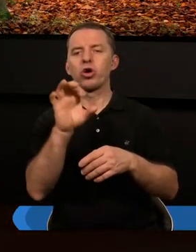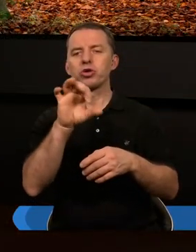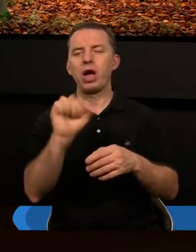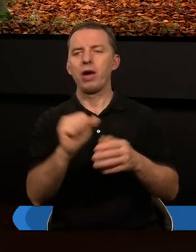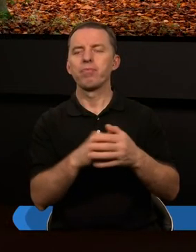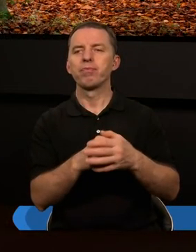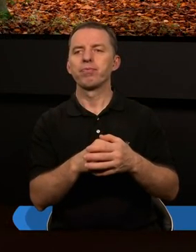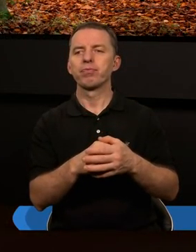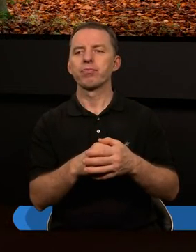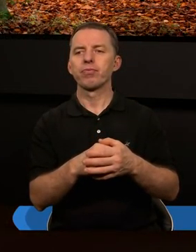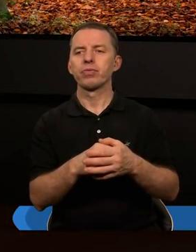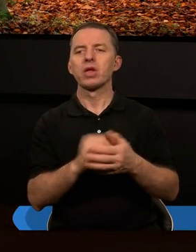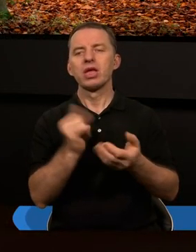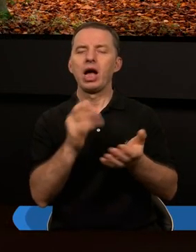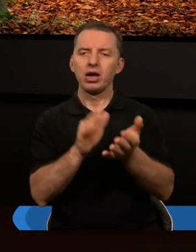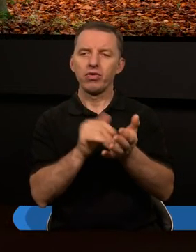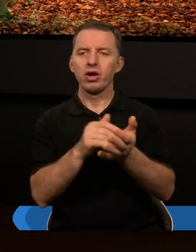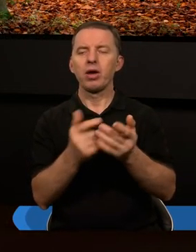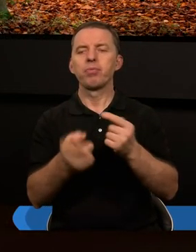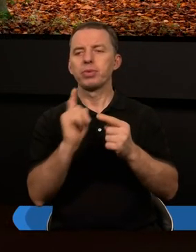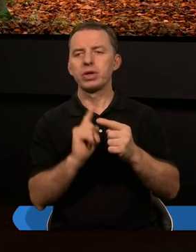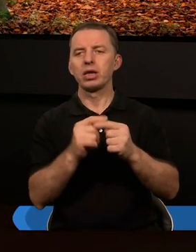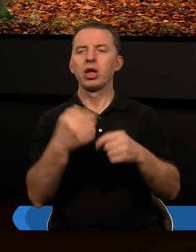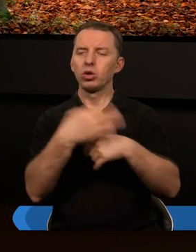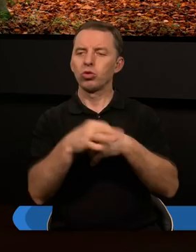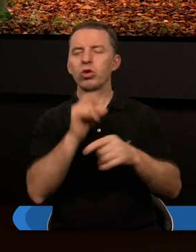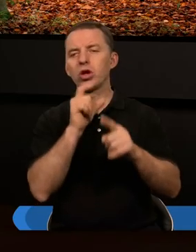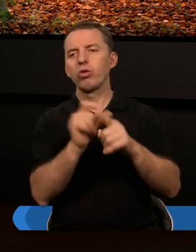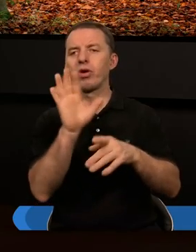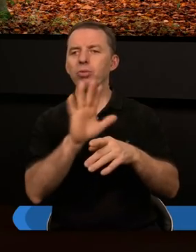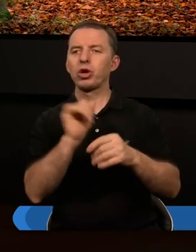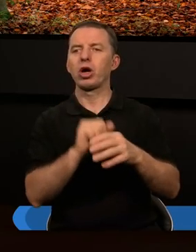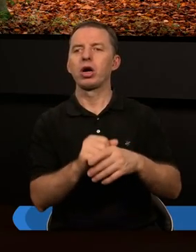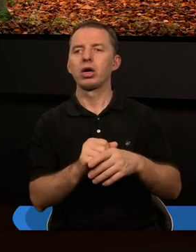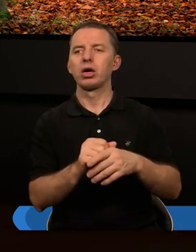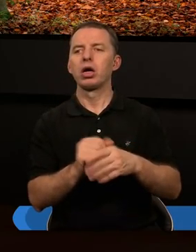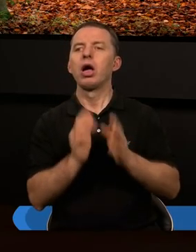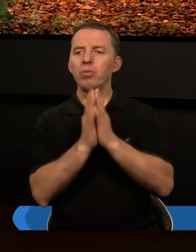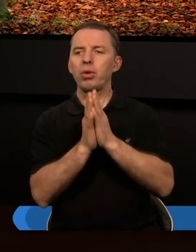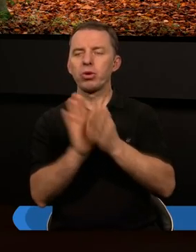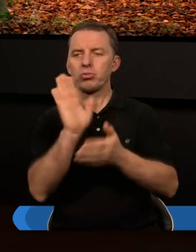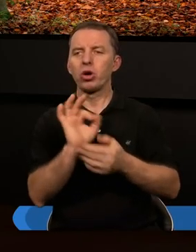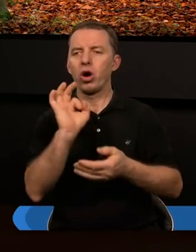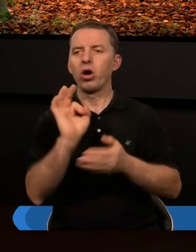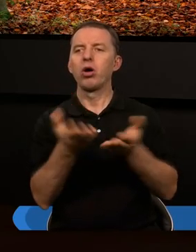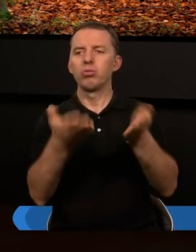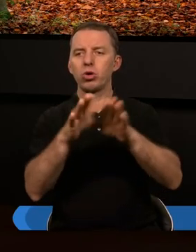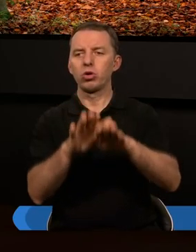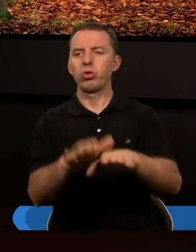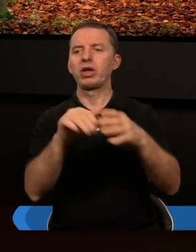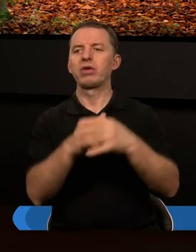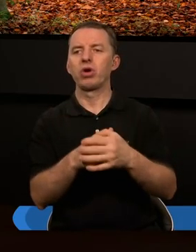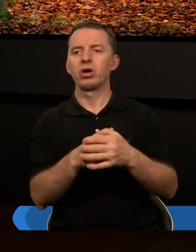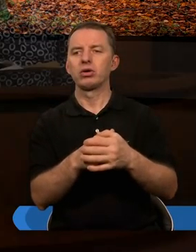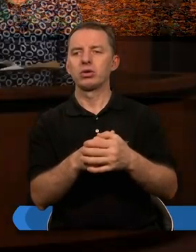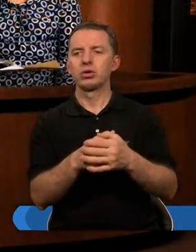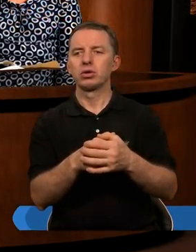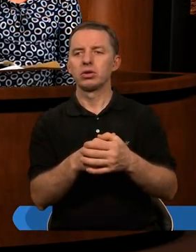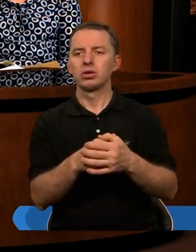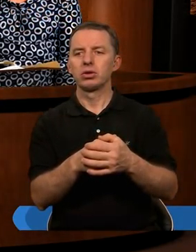Małgosia. I jak zwykle przed studiowaniem Słowa Bożego poprośmy Boga o błogosławieństwo.